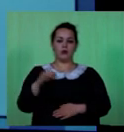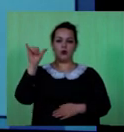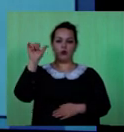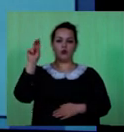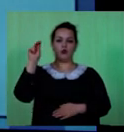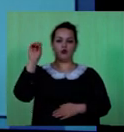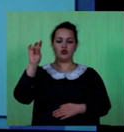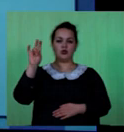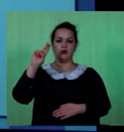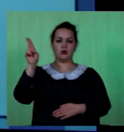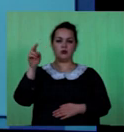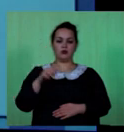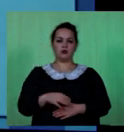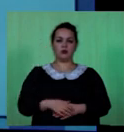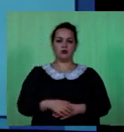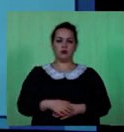ученик,